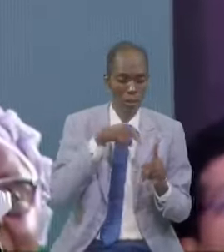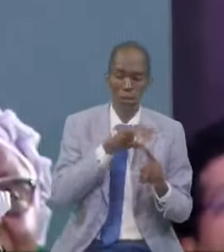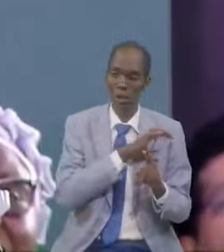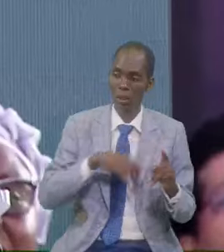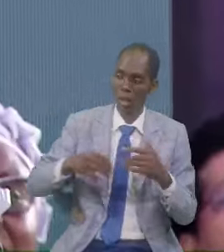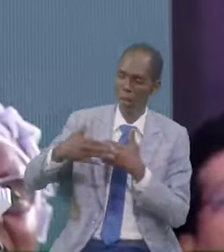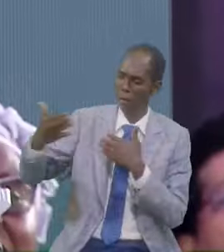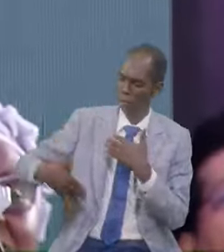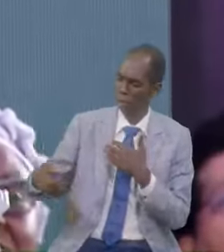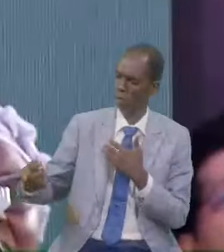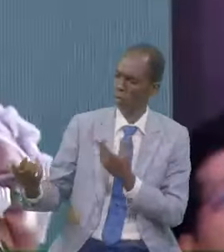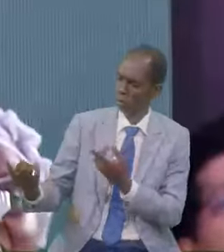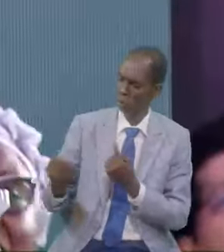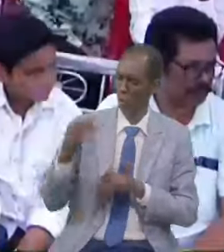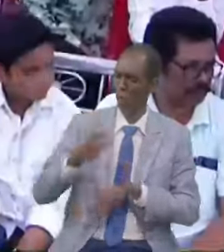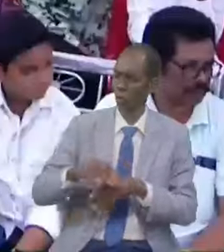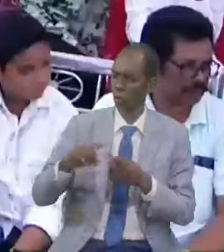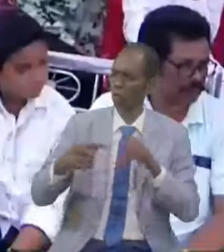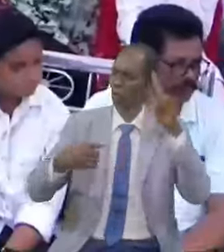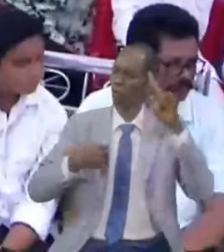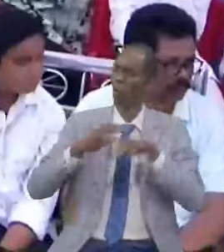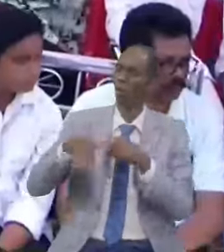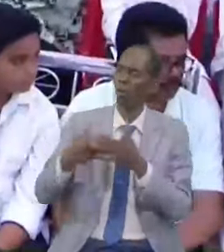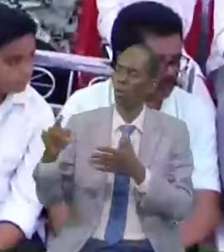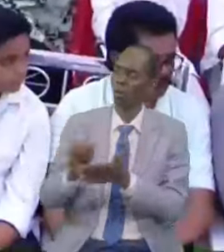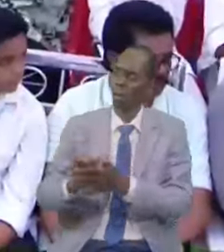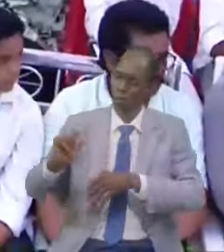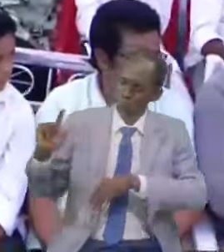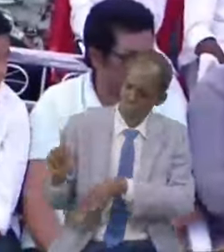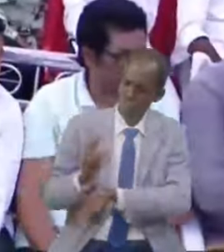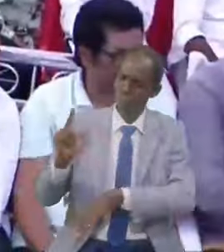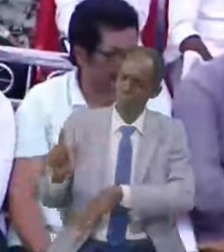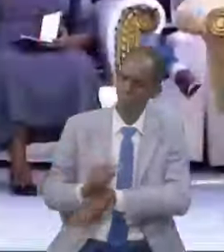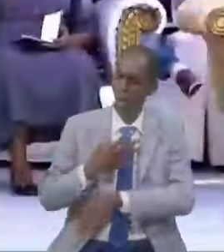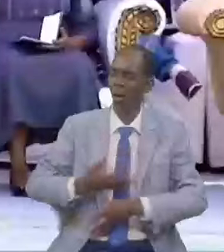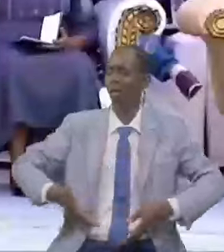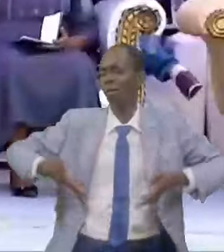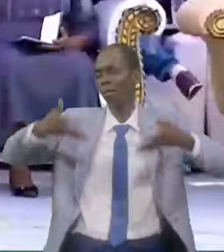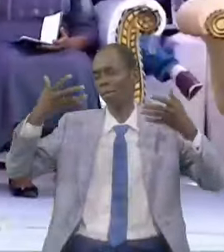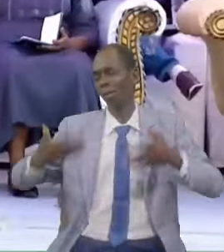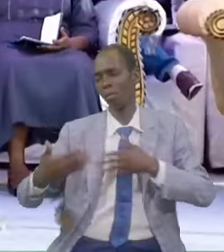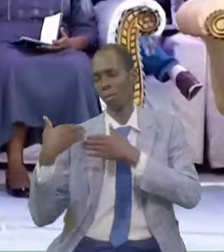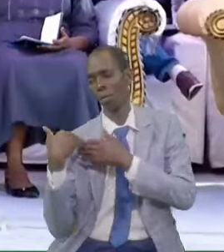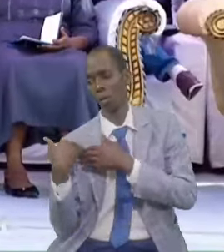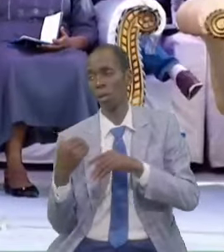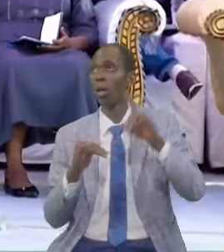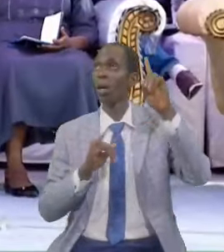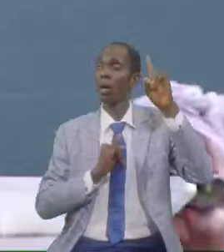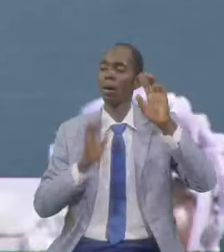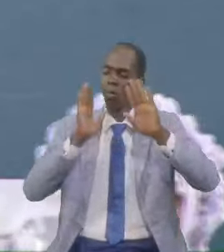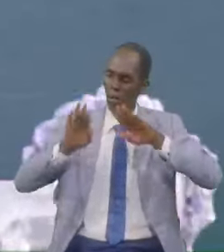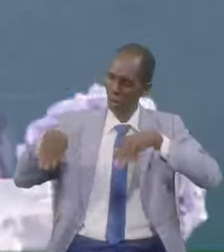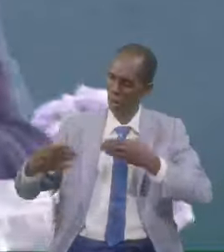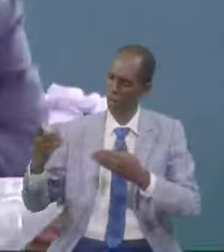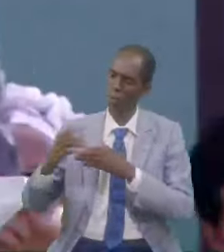అంటు మీ, నా యొద్దకు రండి. ఓ యీ దట్ లేబర్ ఆన్ ఎ హెవీ లేడీ, ప్రయాసపడి భారం మోసుకున్న సమస్తమైన వారలారా, ఐ విల్ గివ్ యు రెస్ట్, నేను మీకు విశ్రాంతిని